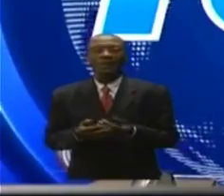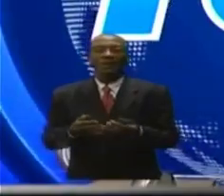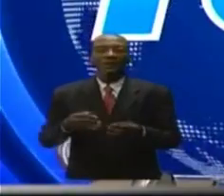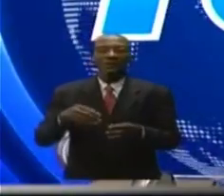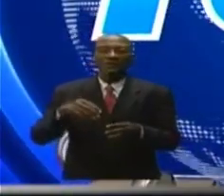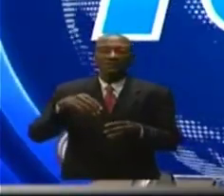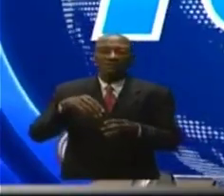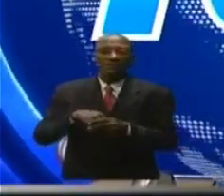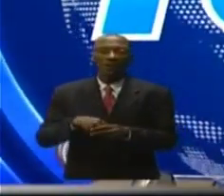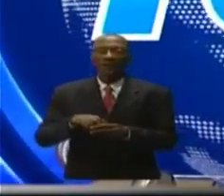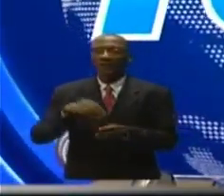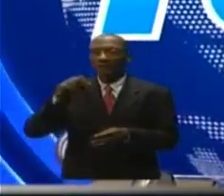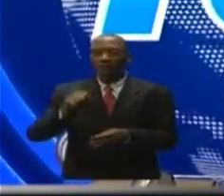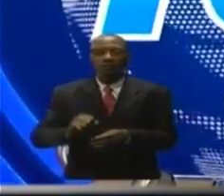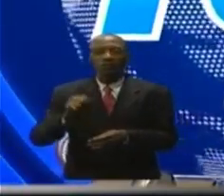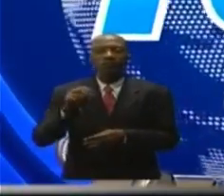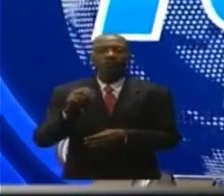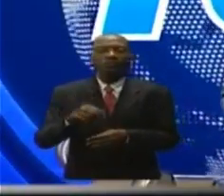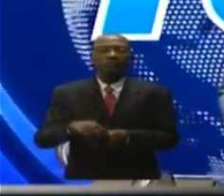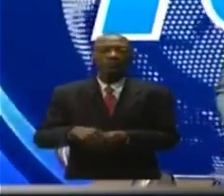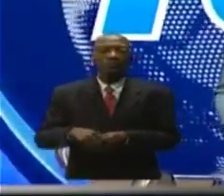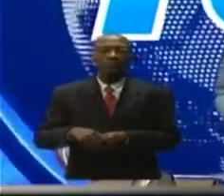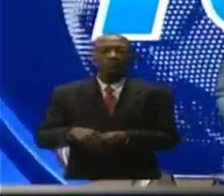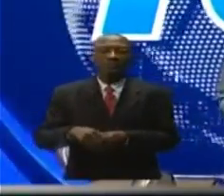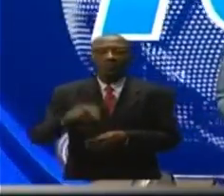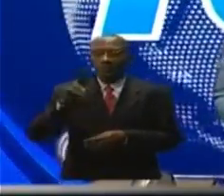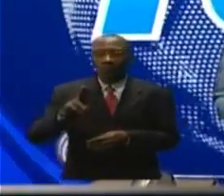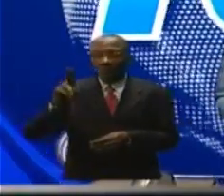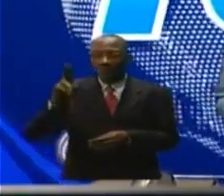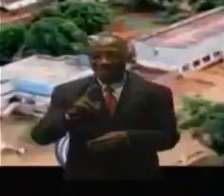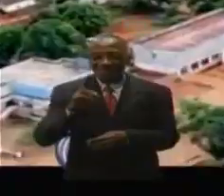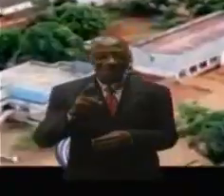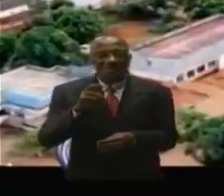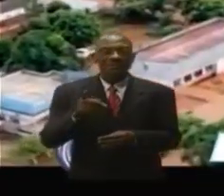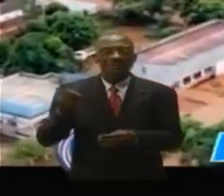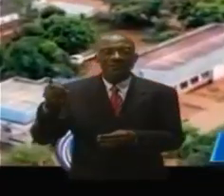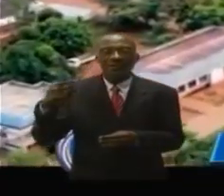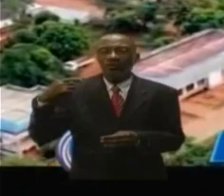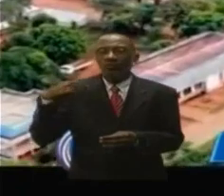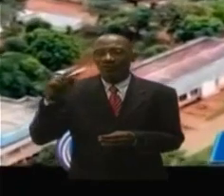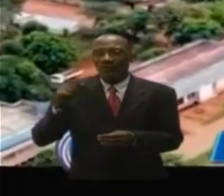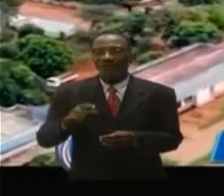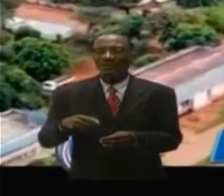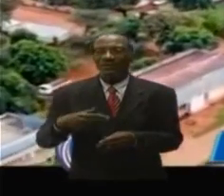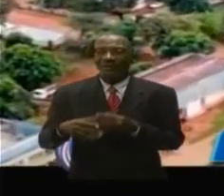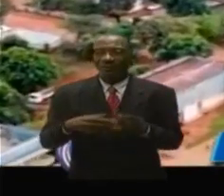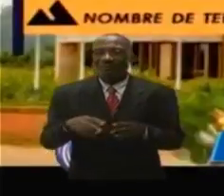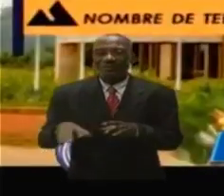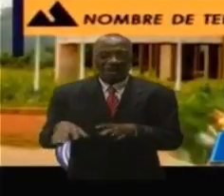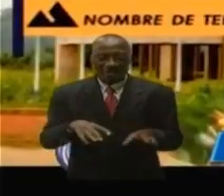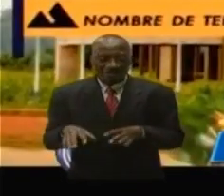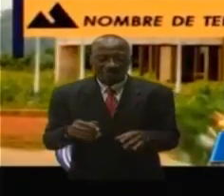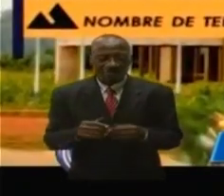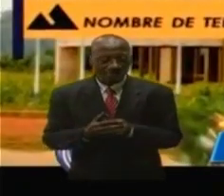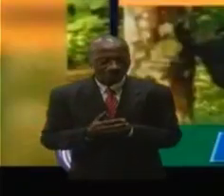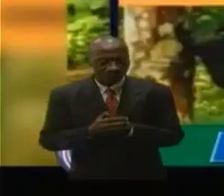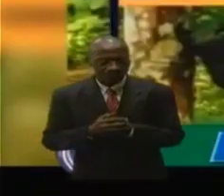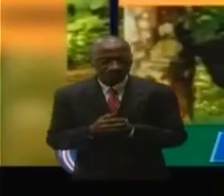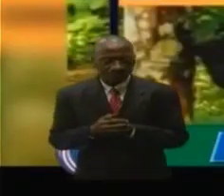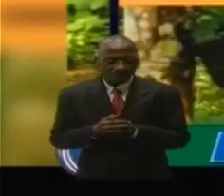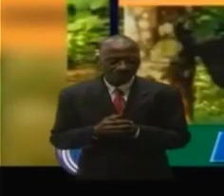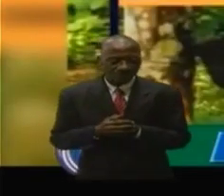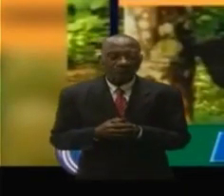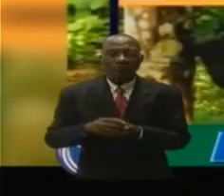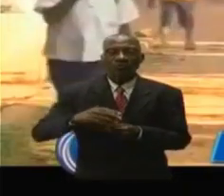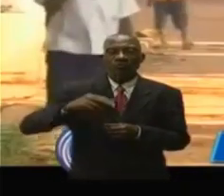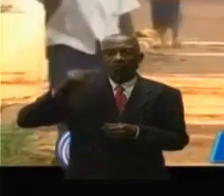programme intégré de la croissance agricole a été lancé. Le désenclavement des provinces du nord et du sud